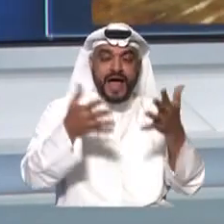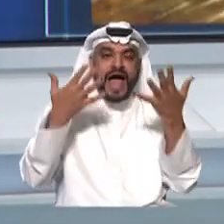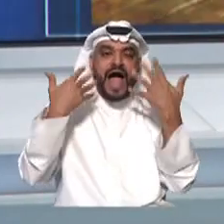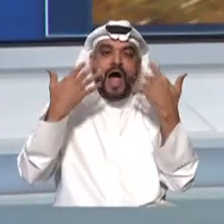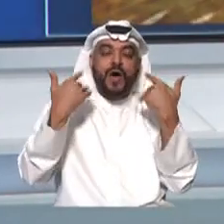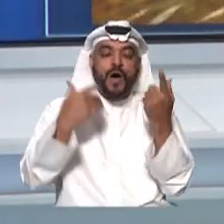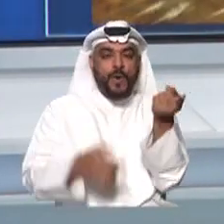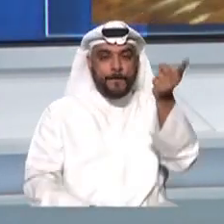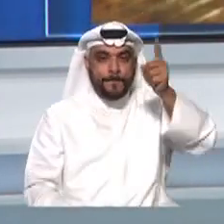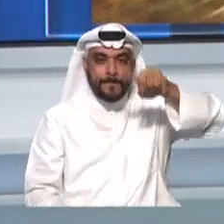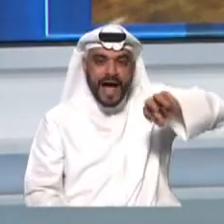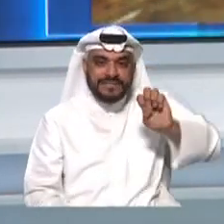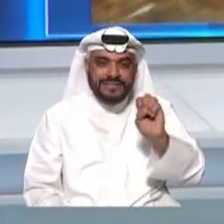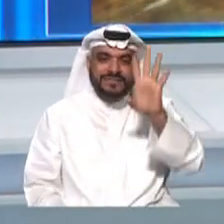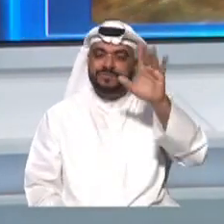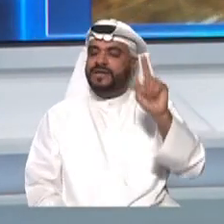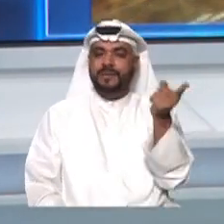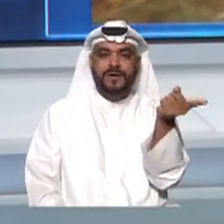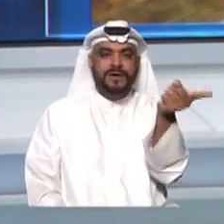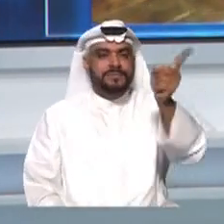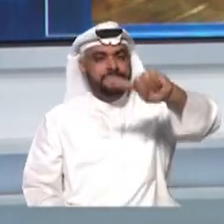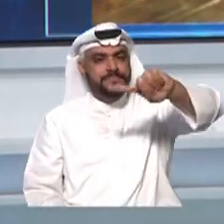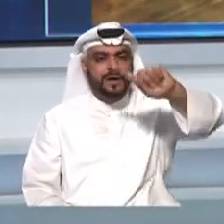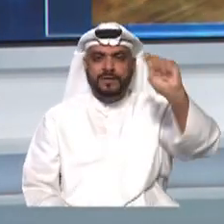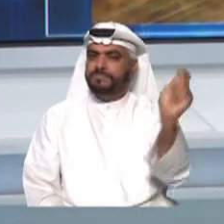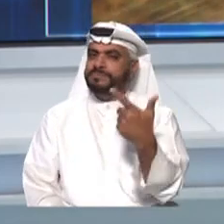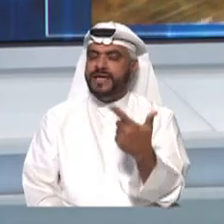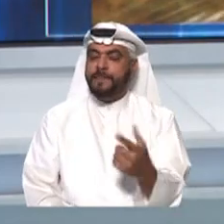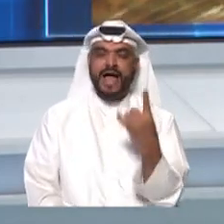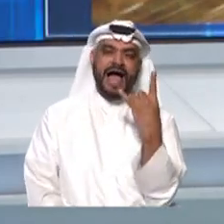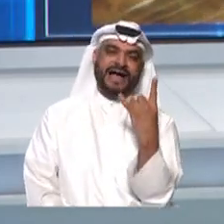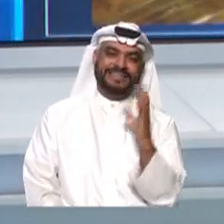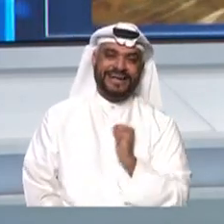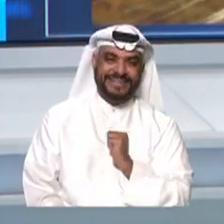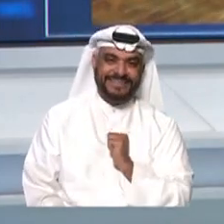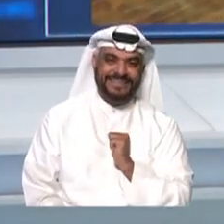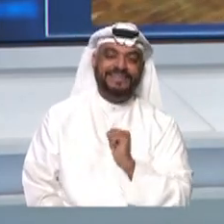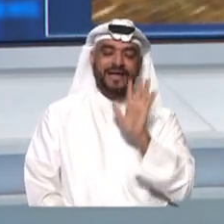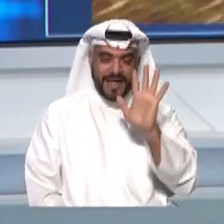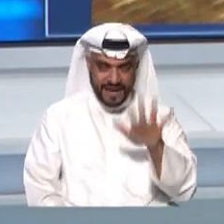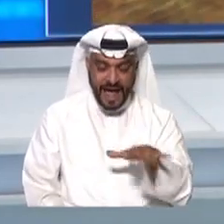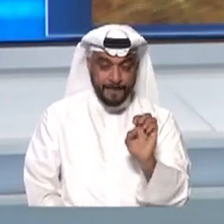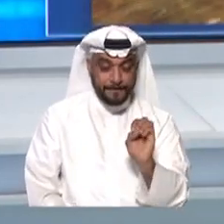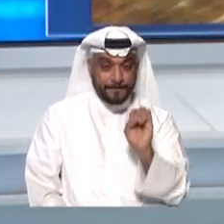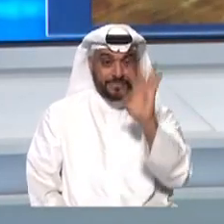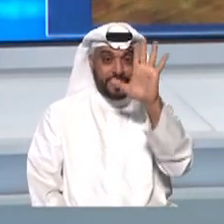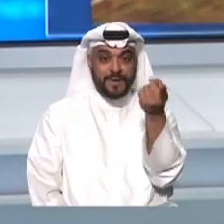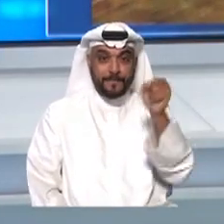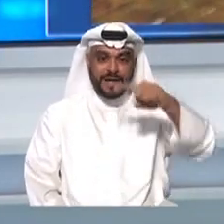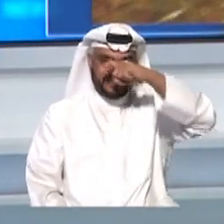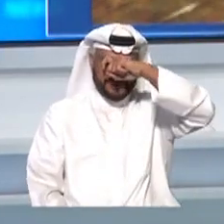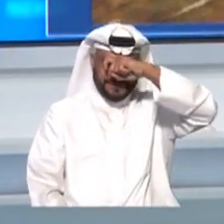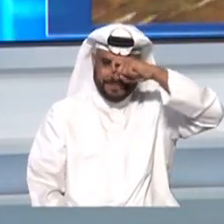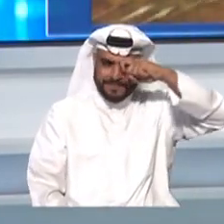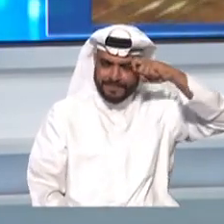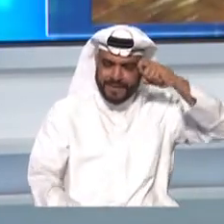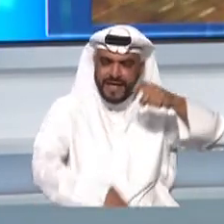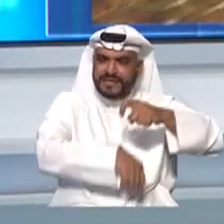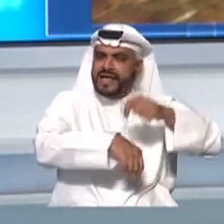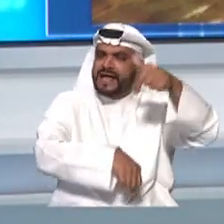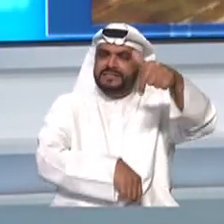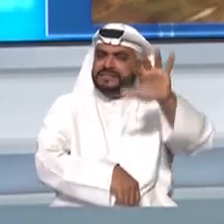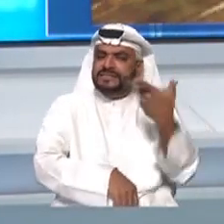صباح الغد سرعتها ما بين 10 إلى 30 كيلومتر بالساعة. أجواء تميل إلى الحرارة، ودرجات حرارة في السادسة صباحا تراوح ما